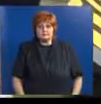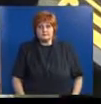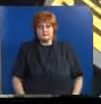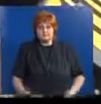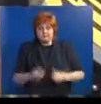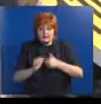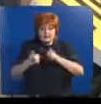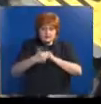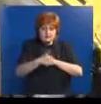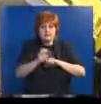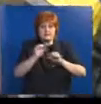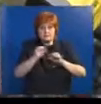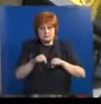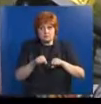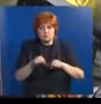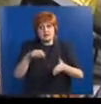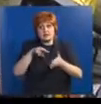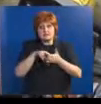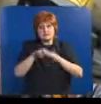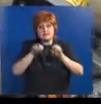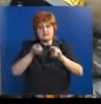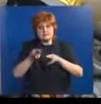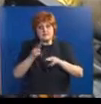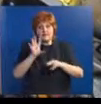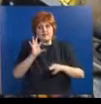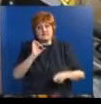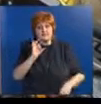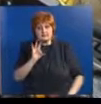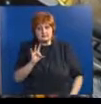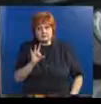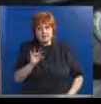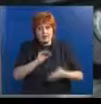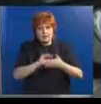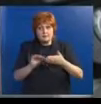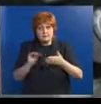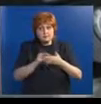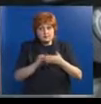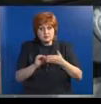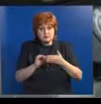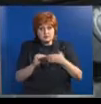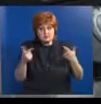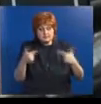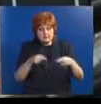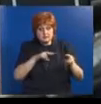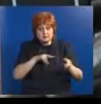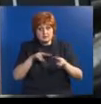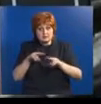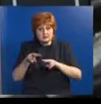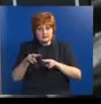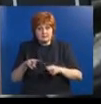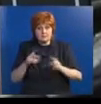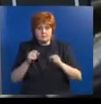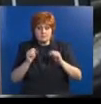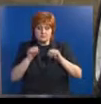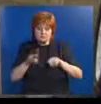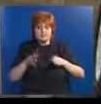там, чтобы нет, приехать? Нет, как раз для этого стоит GPS-навигация. Mm-hmm. Она пишет трек, то есть, соответственно, нас отслеживают. Mm-hmm. Мы едем по определенному